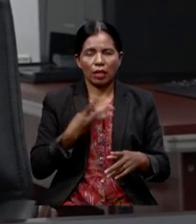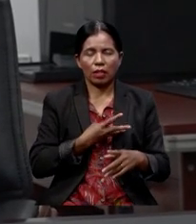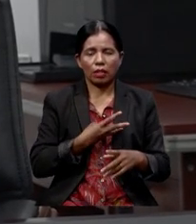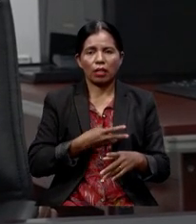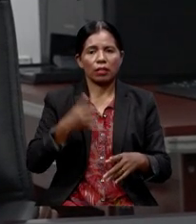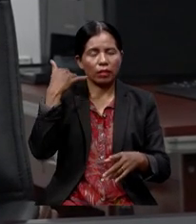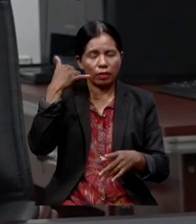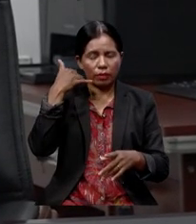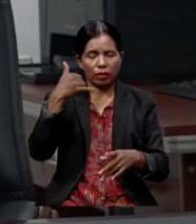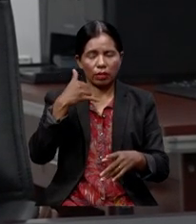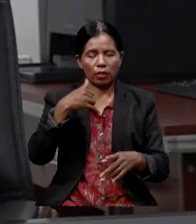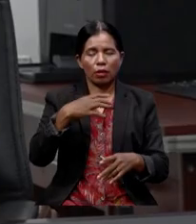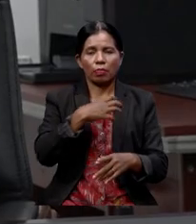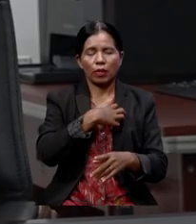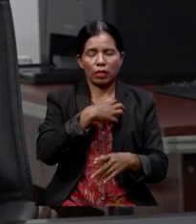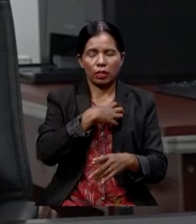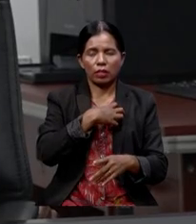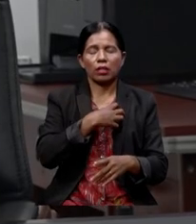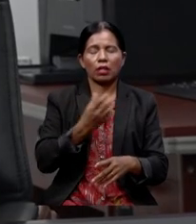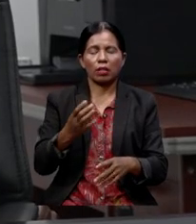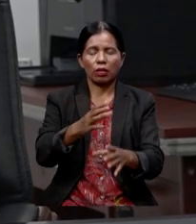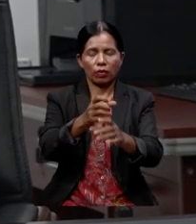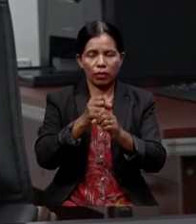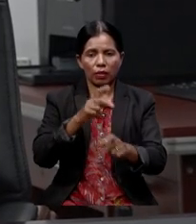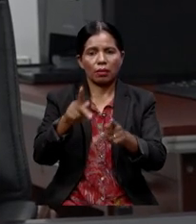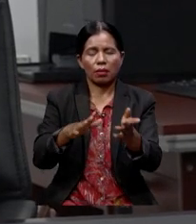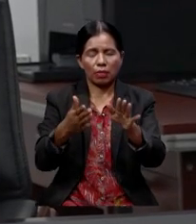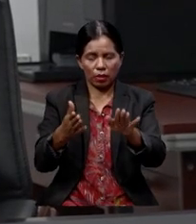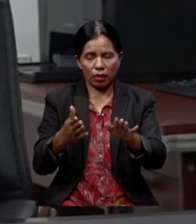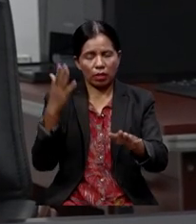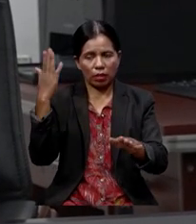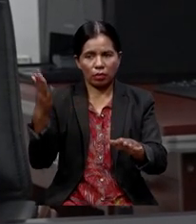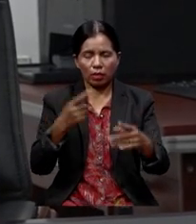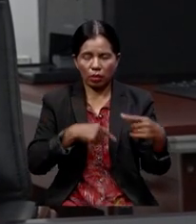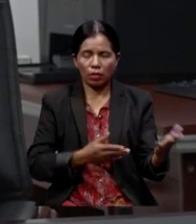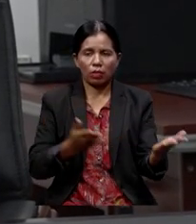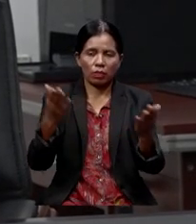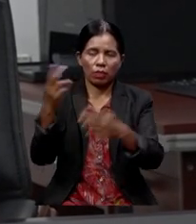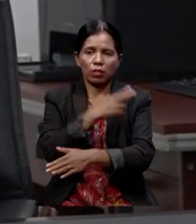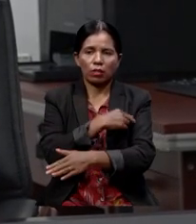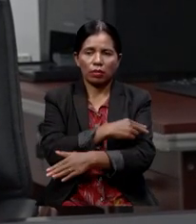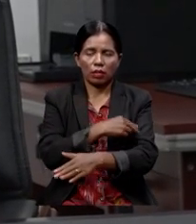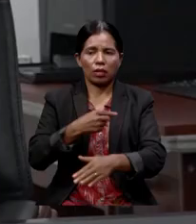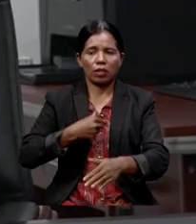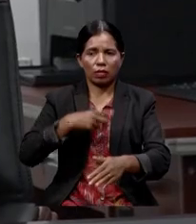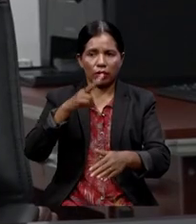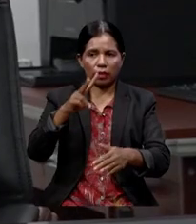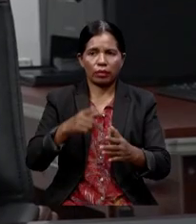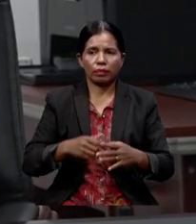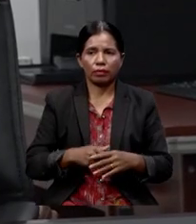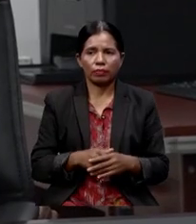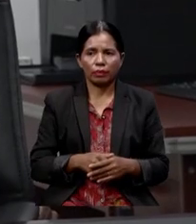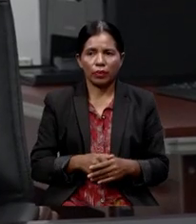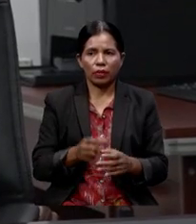ia pesik forensik sira ba fot keras mate isi o di evakua keras bai ia hospital Guido Valdares